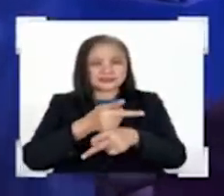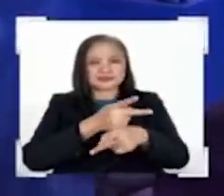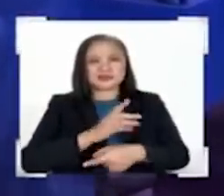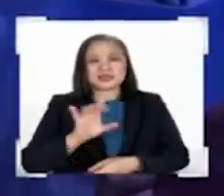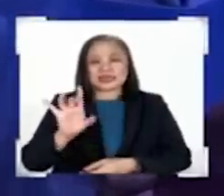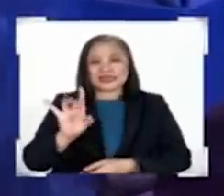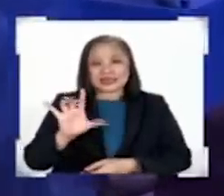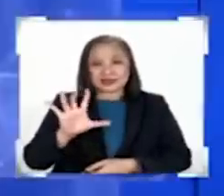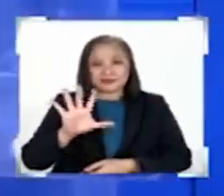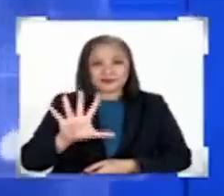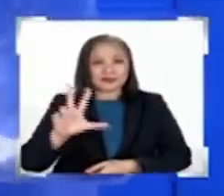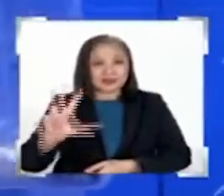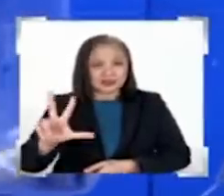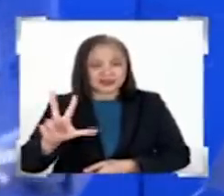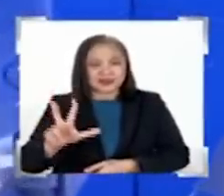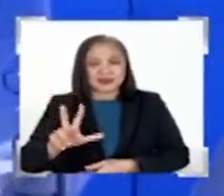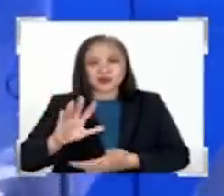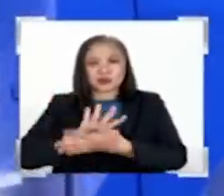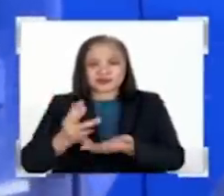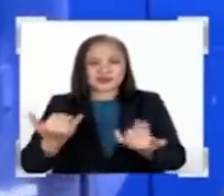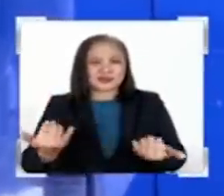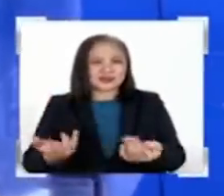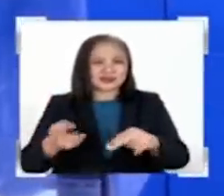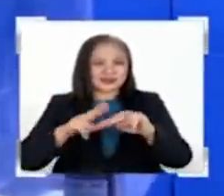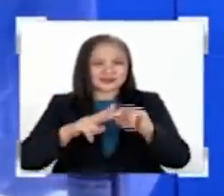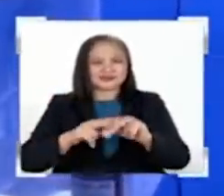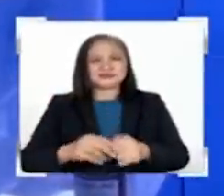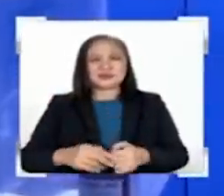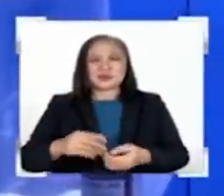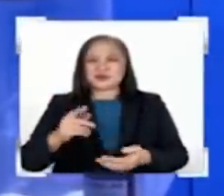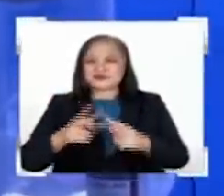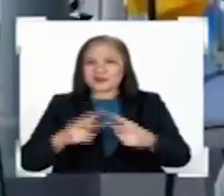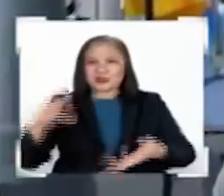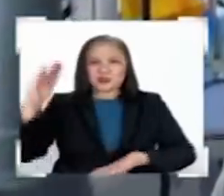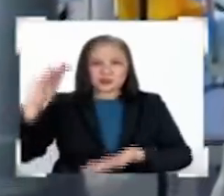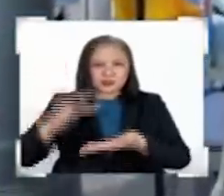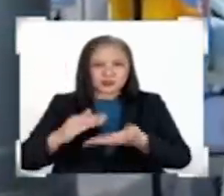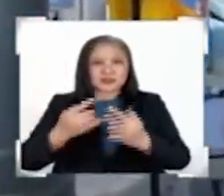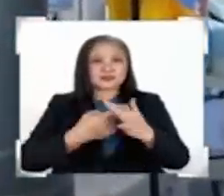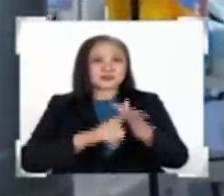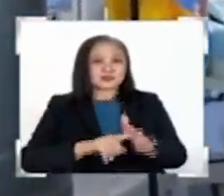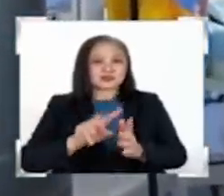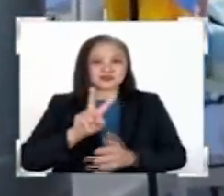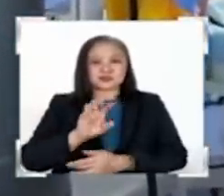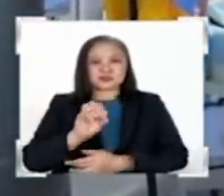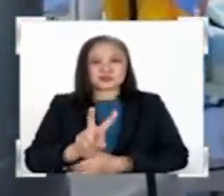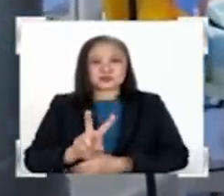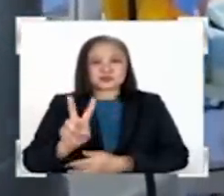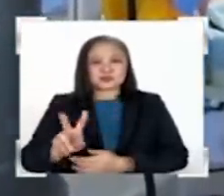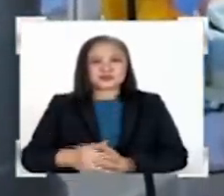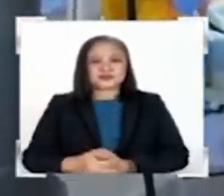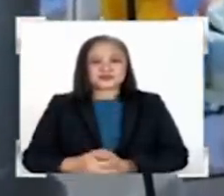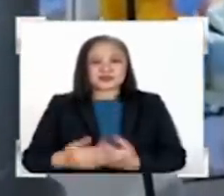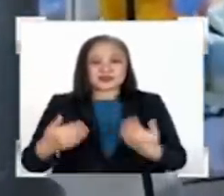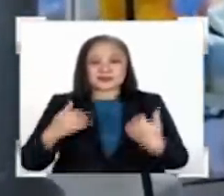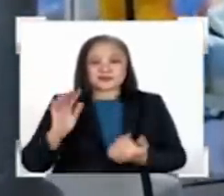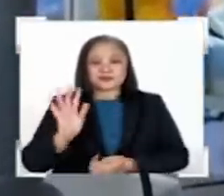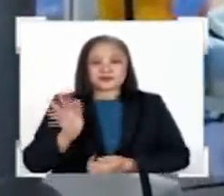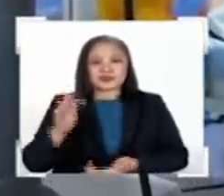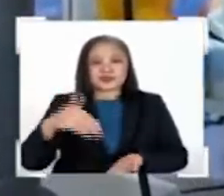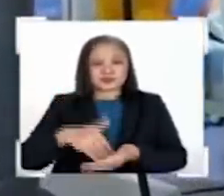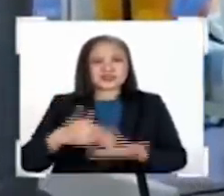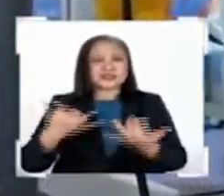kaso ngayong araw. Pinakamababa simula nang pumasok ang 2022. Mahigit 50,000 naman ang nagpapagaling pa.